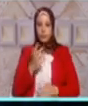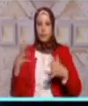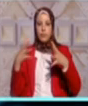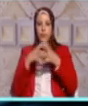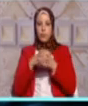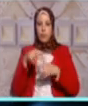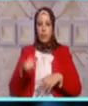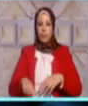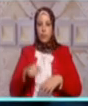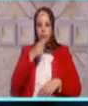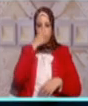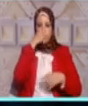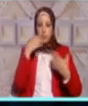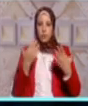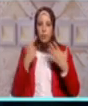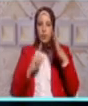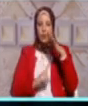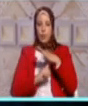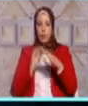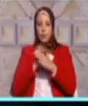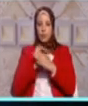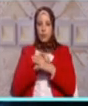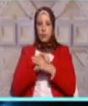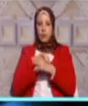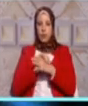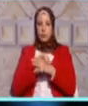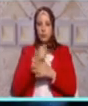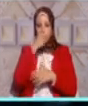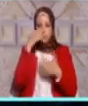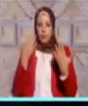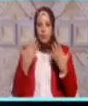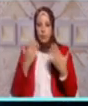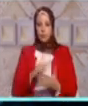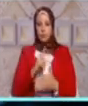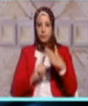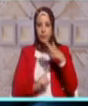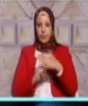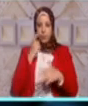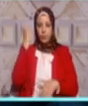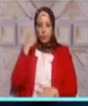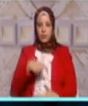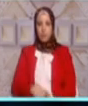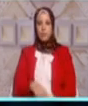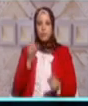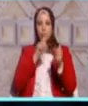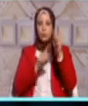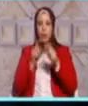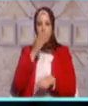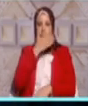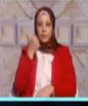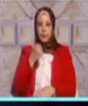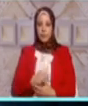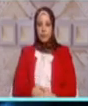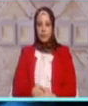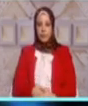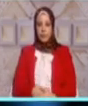كمساهمته الحقيقة في أن تكون جامعته صديقة للبيئة. يعني السؤال ده جميل جدا، لأنه